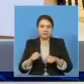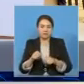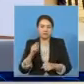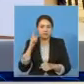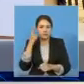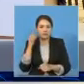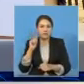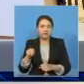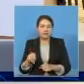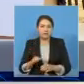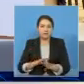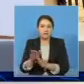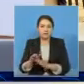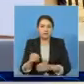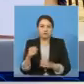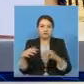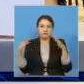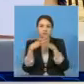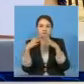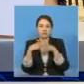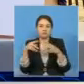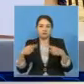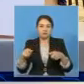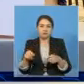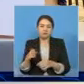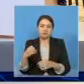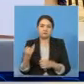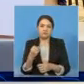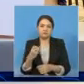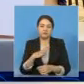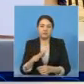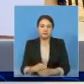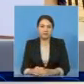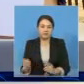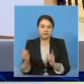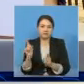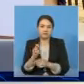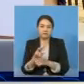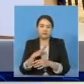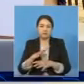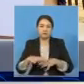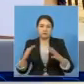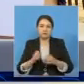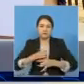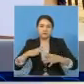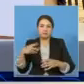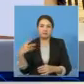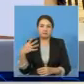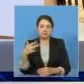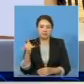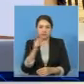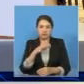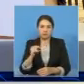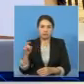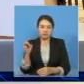узнать у ветеранов подробности сражений и другую ценную информацию. Этот визит был организован в рамках празднования 25-летия